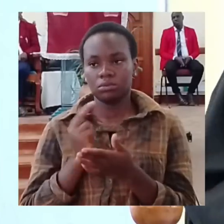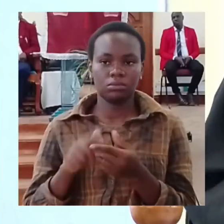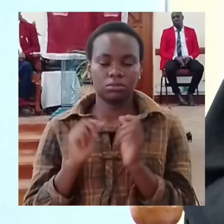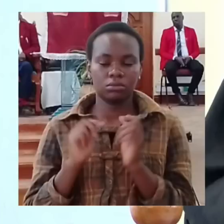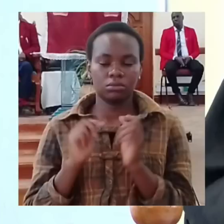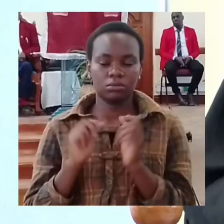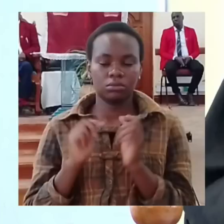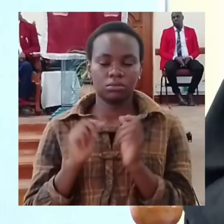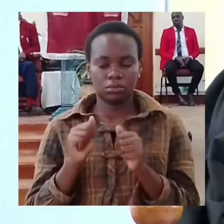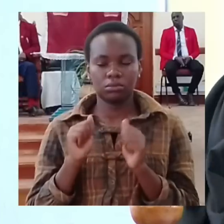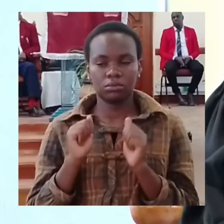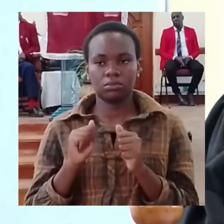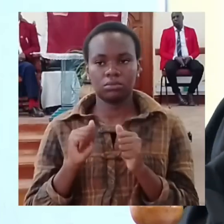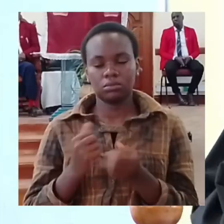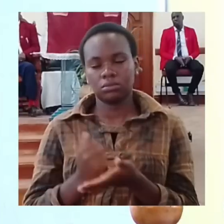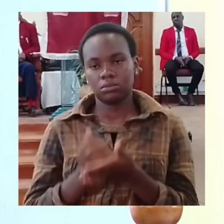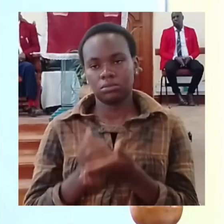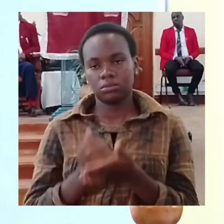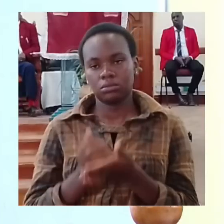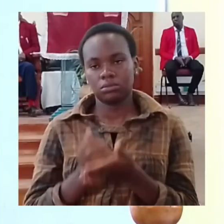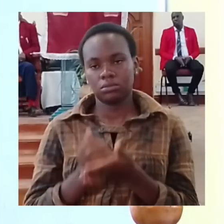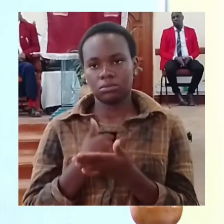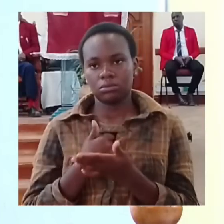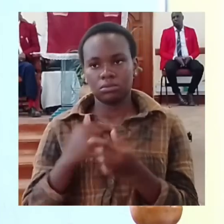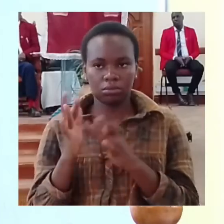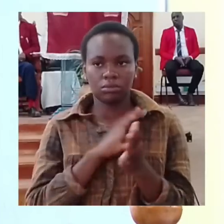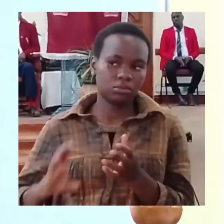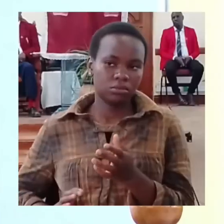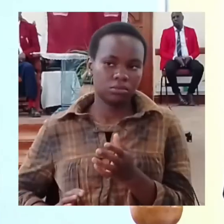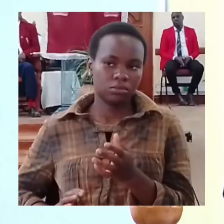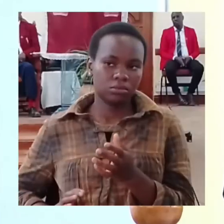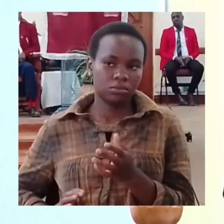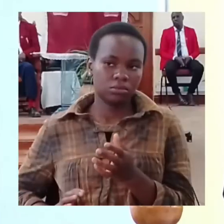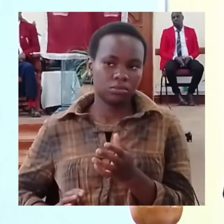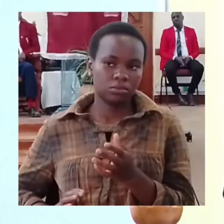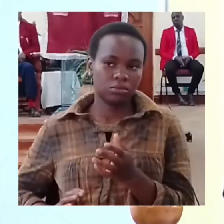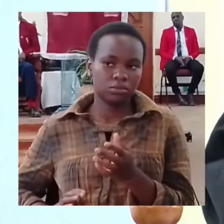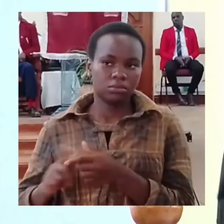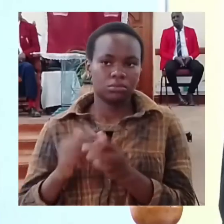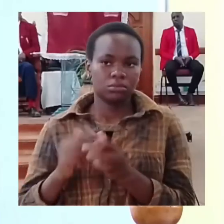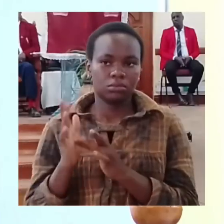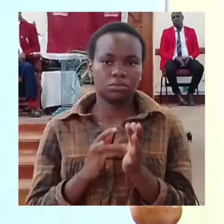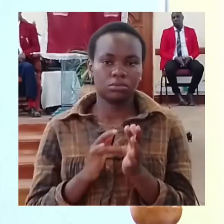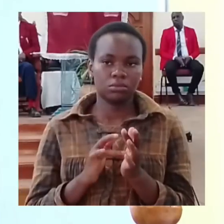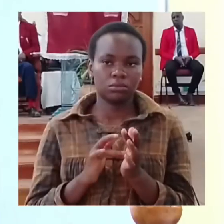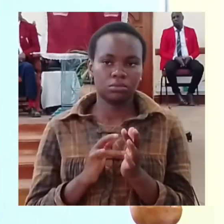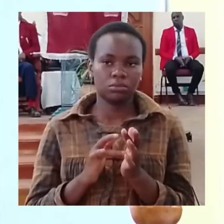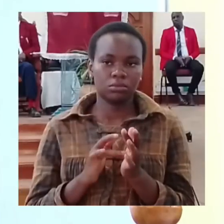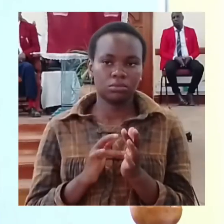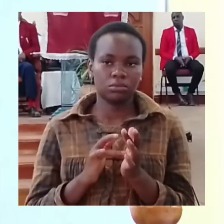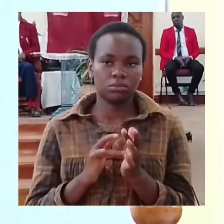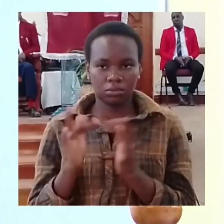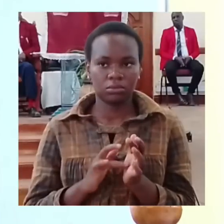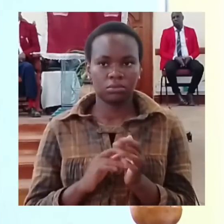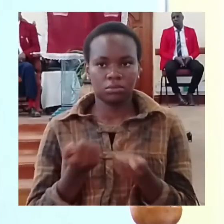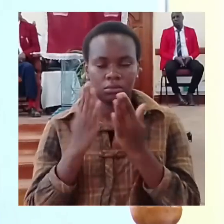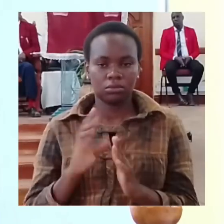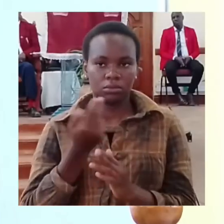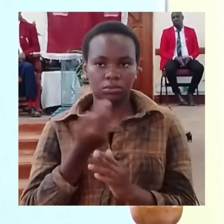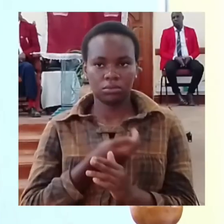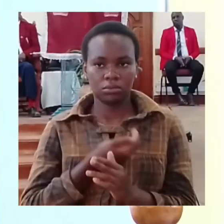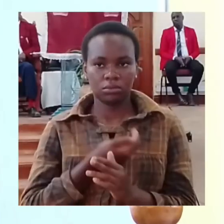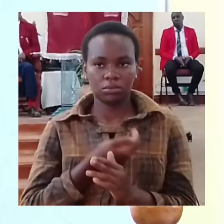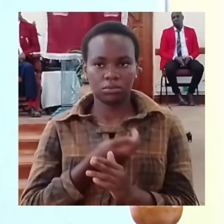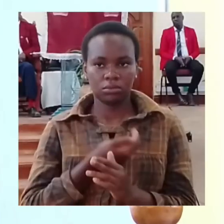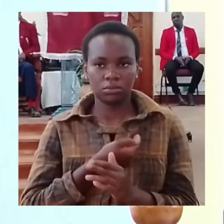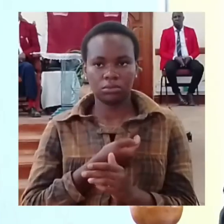Ngai arondeithia kwirekereria hari Jesu, tondu Jesu ni undu wa kuhonokio niwe. Nowe